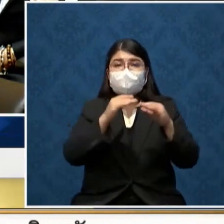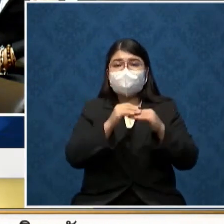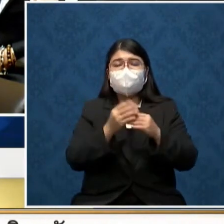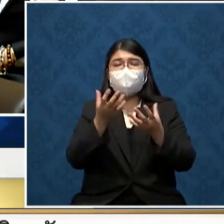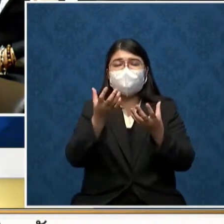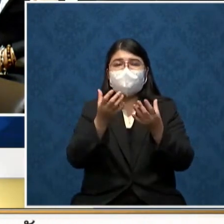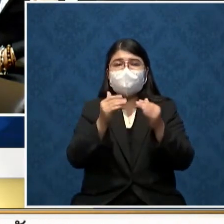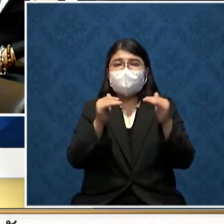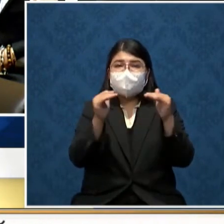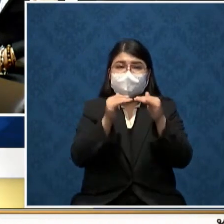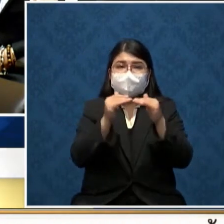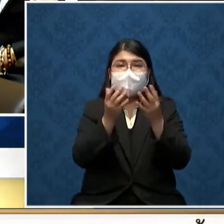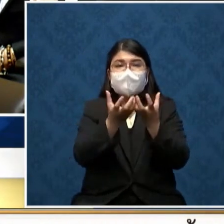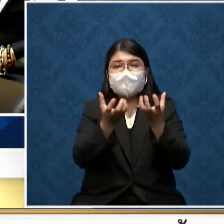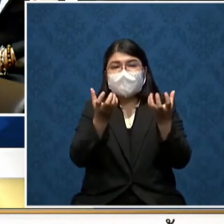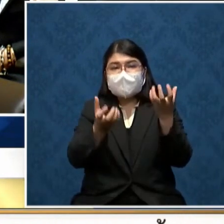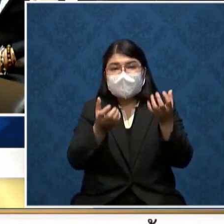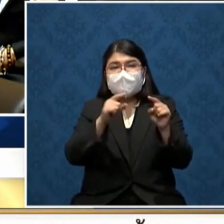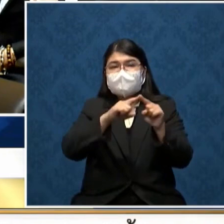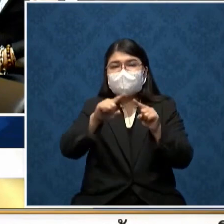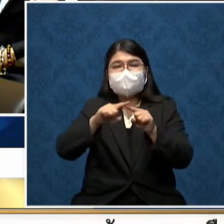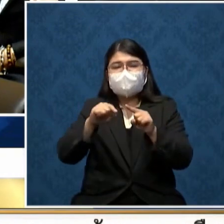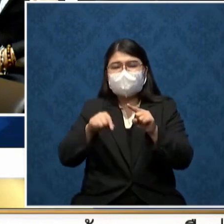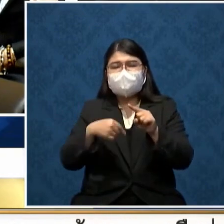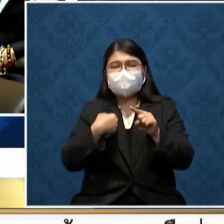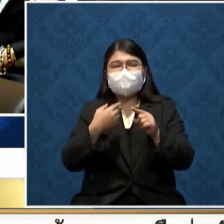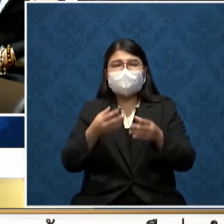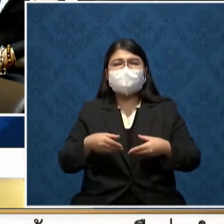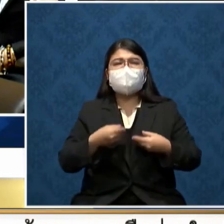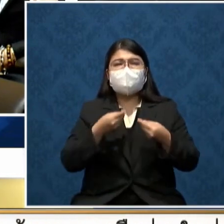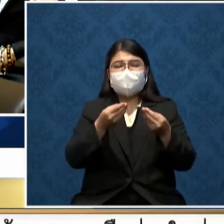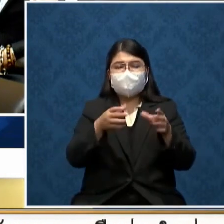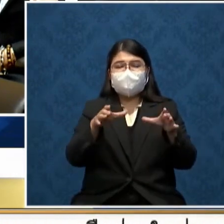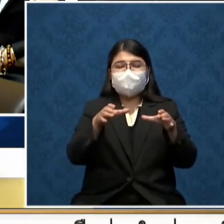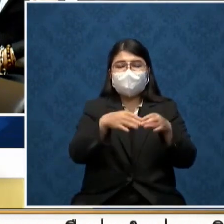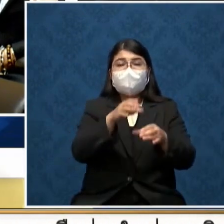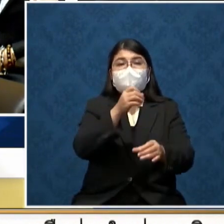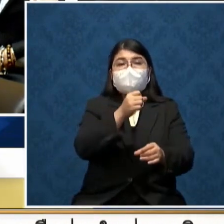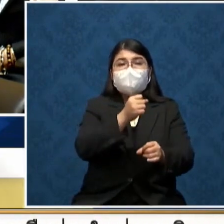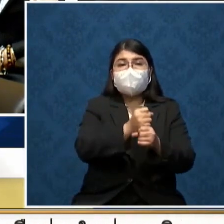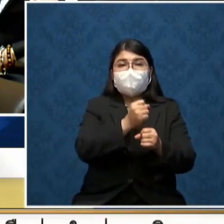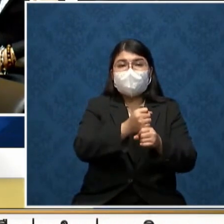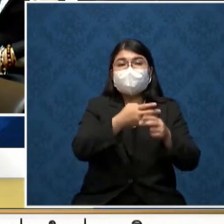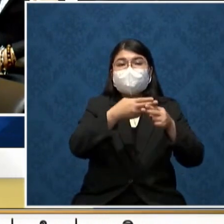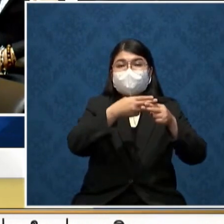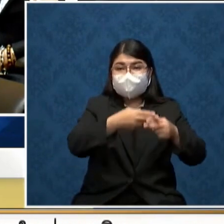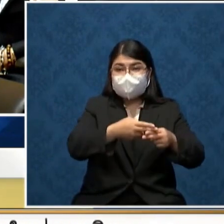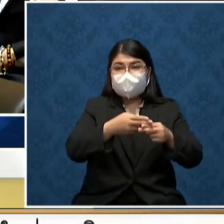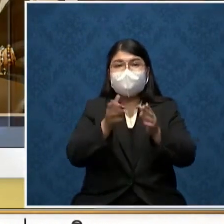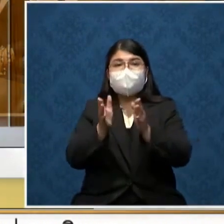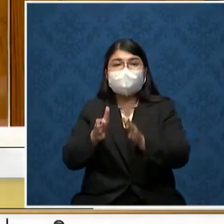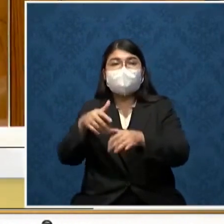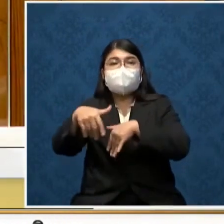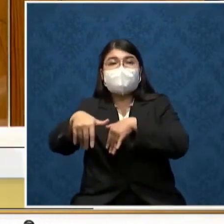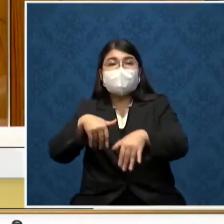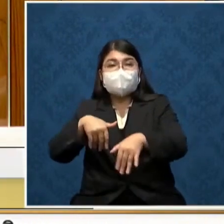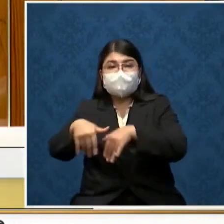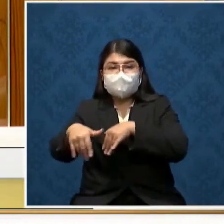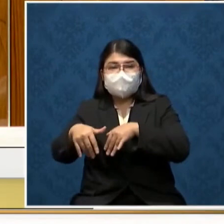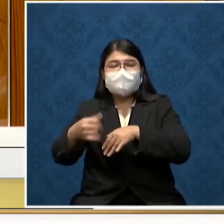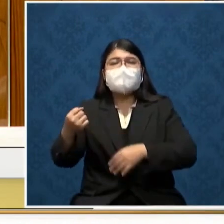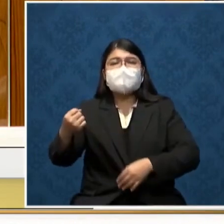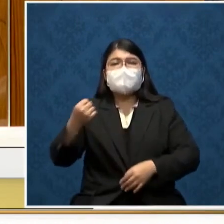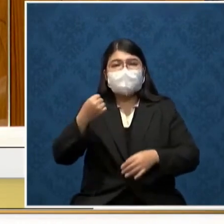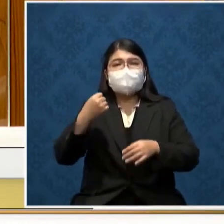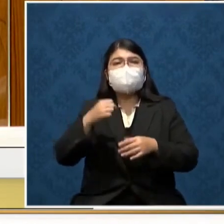วยความคล่องตัวต่างๆให้กับภาคเอกชนและก็พี่น้องประชาชนอย่างเคร่งครัดนะครับแต่ทั้